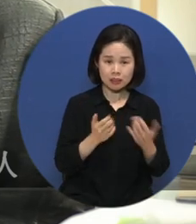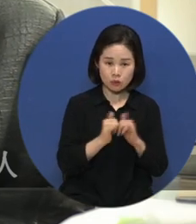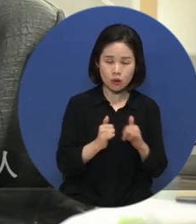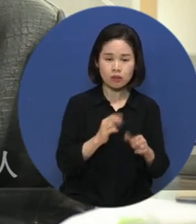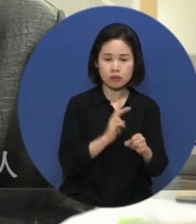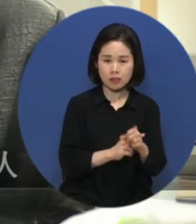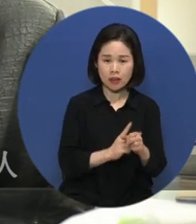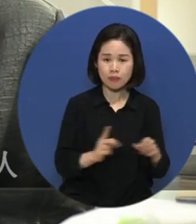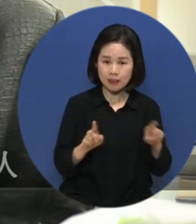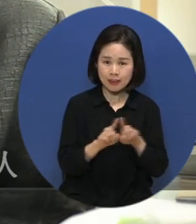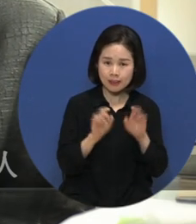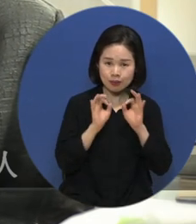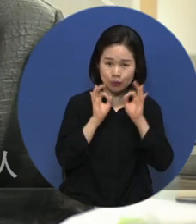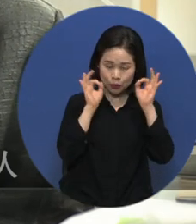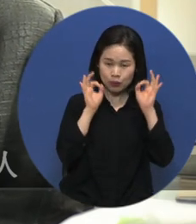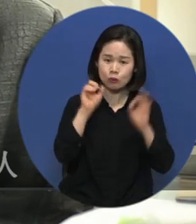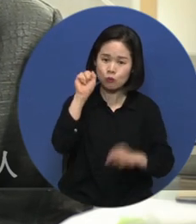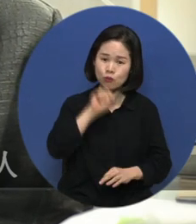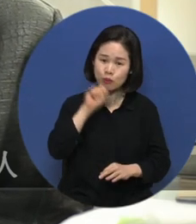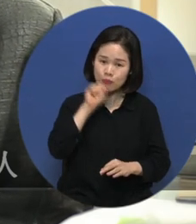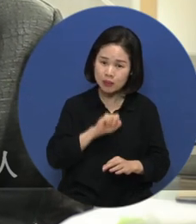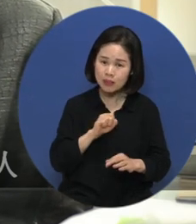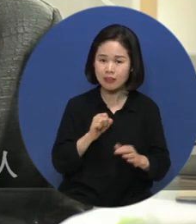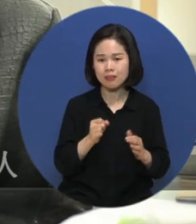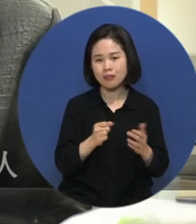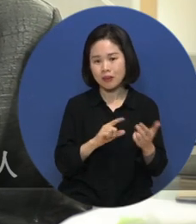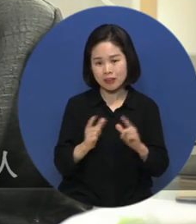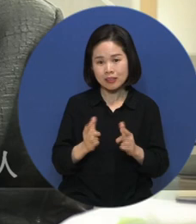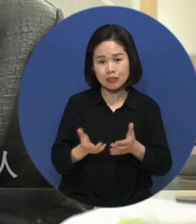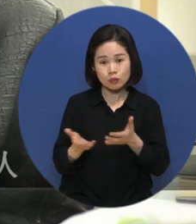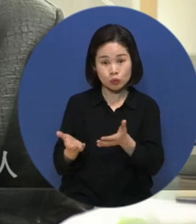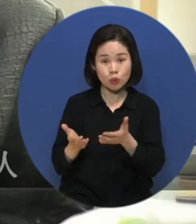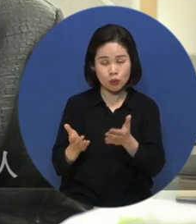같이 열심히 노력해서 그런 것도 많이 하긴 했지만은